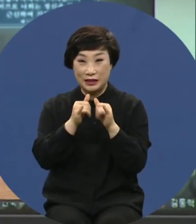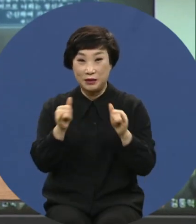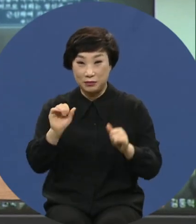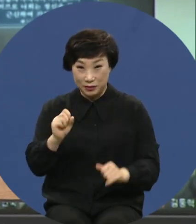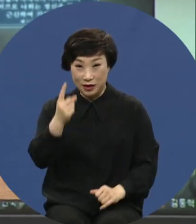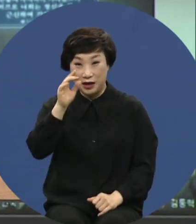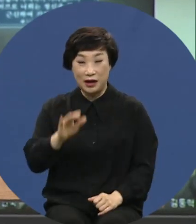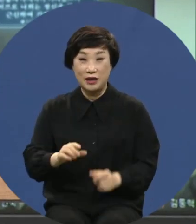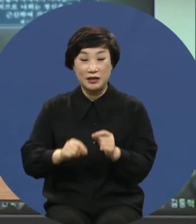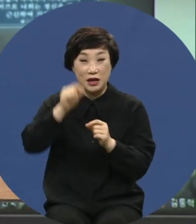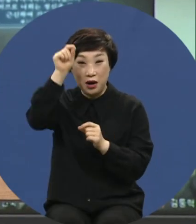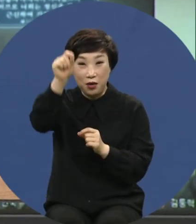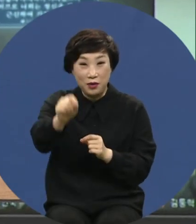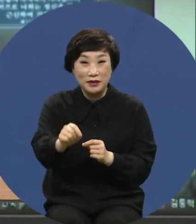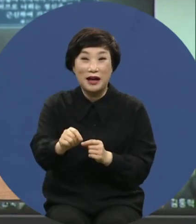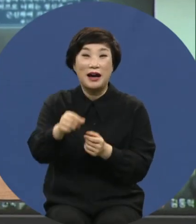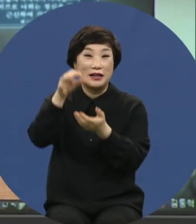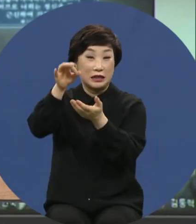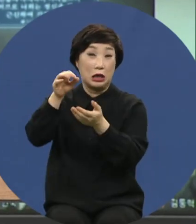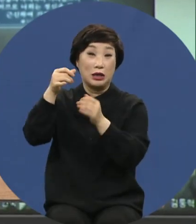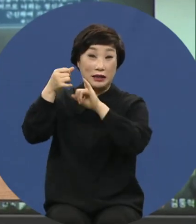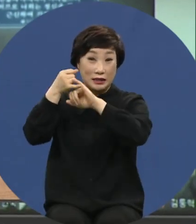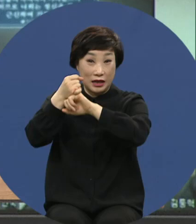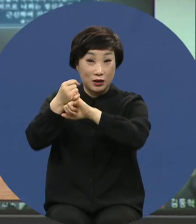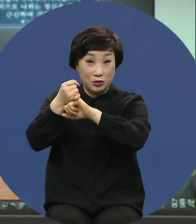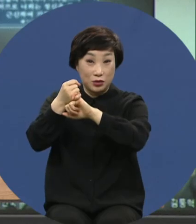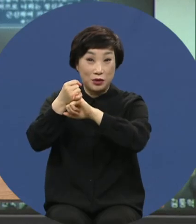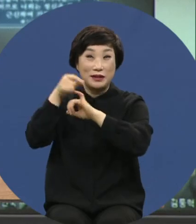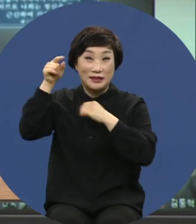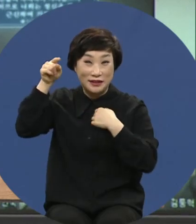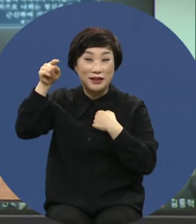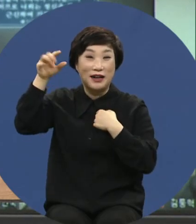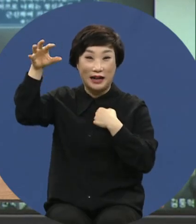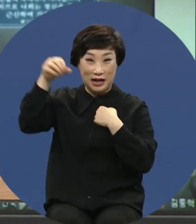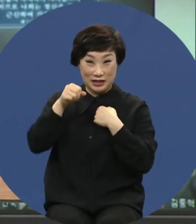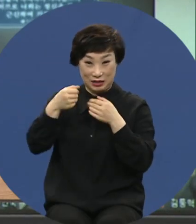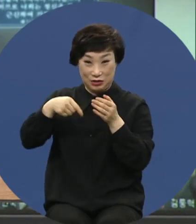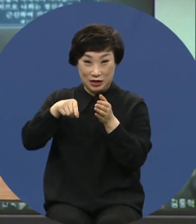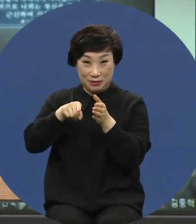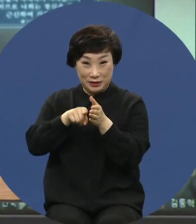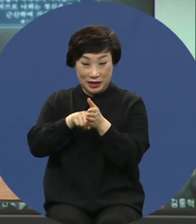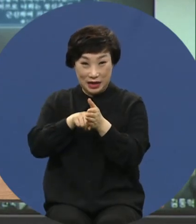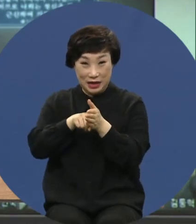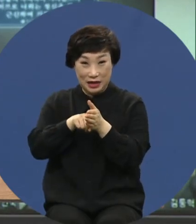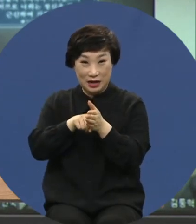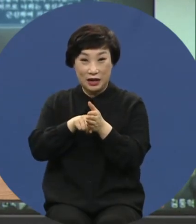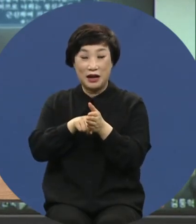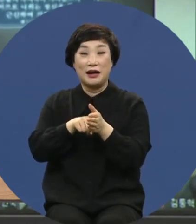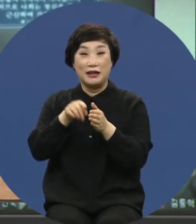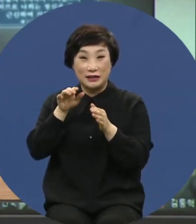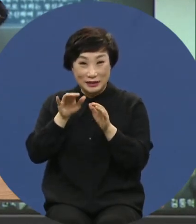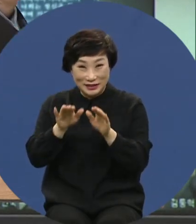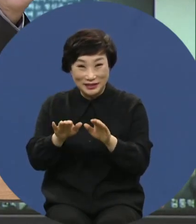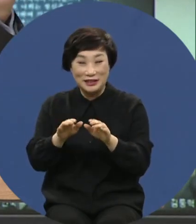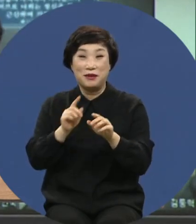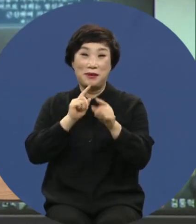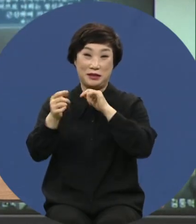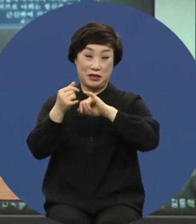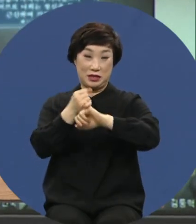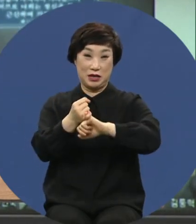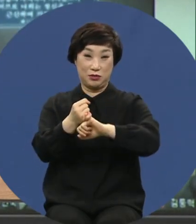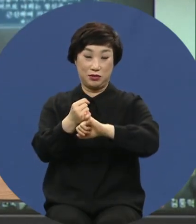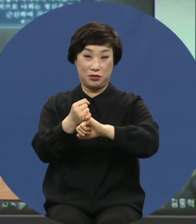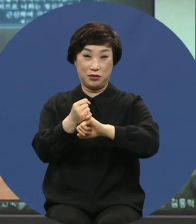하여금 영원한 기업의 약속을 얻게 하려고 했다라고는 이